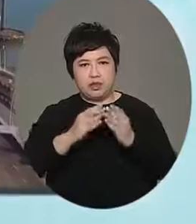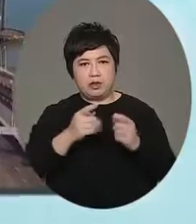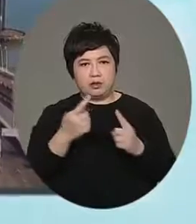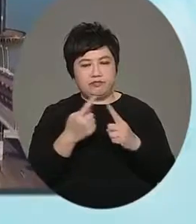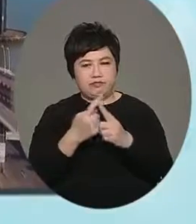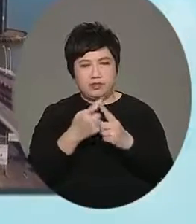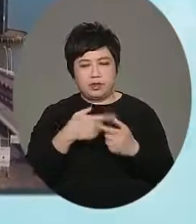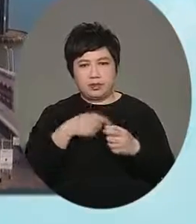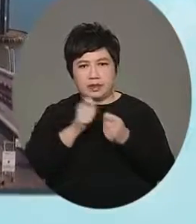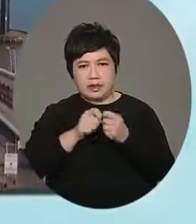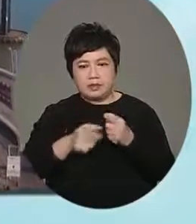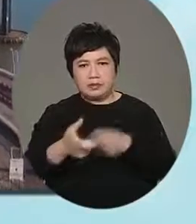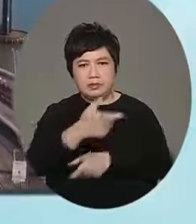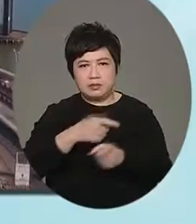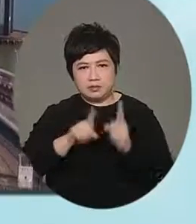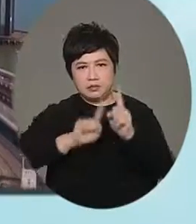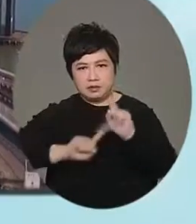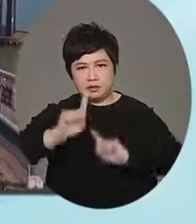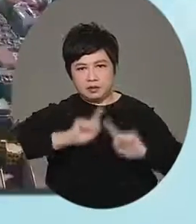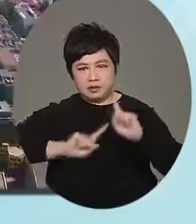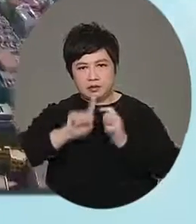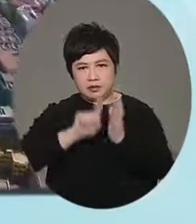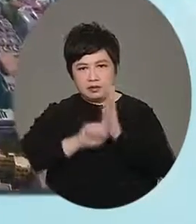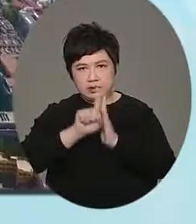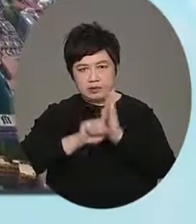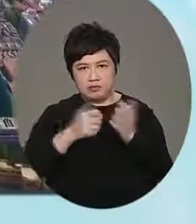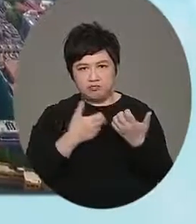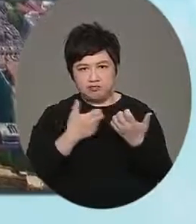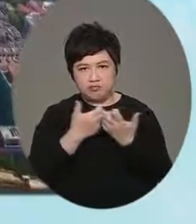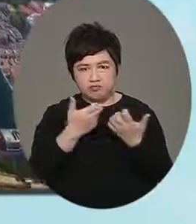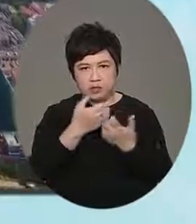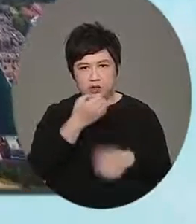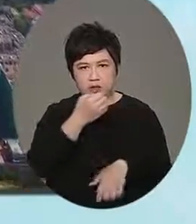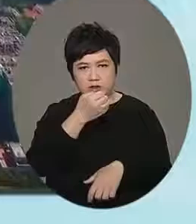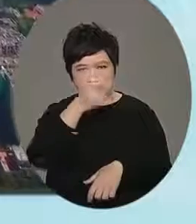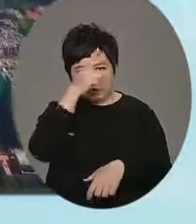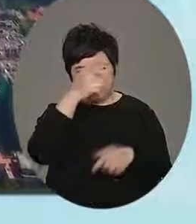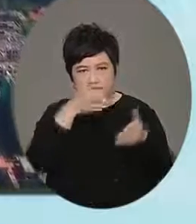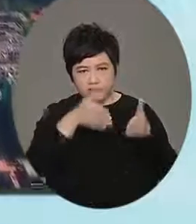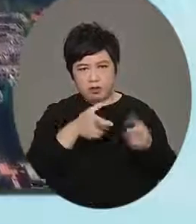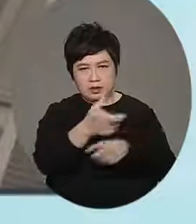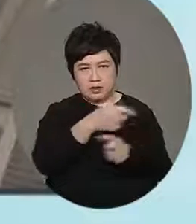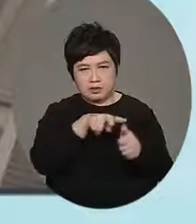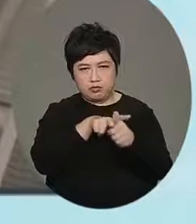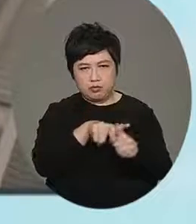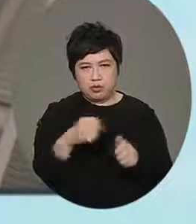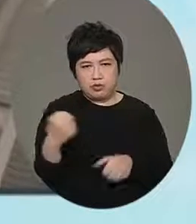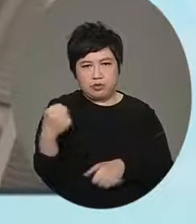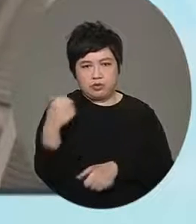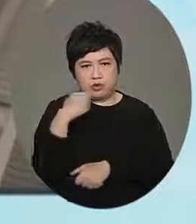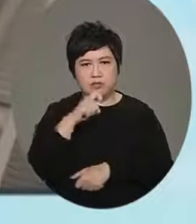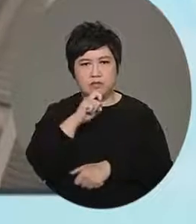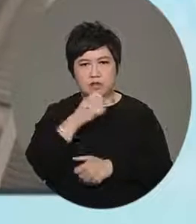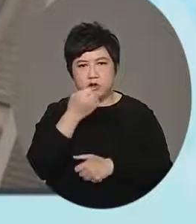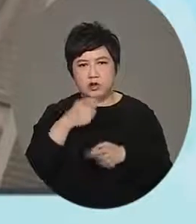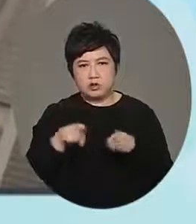說，經濟自由度指數量度的對象是有關政府對經濟政策有實際控制權。香港和澳